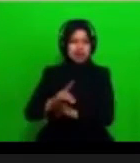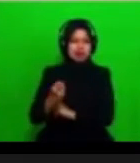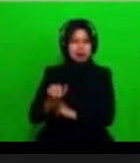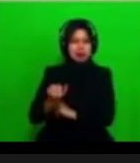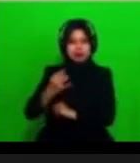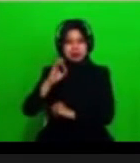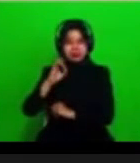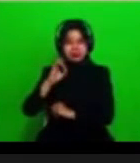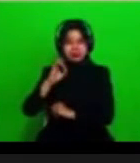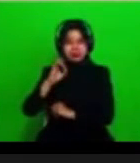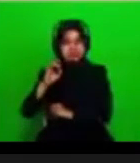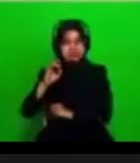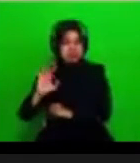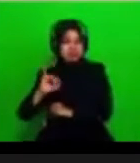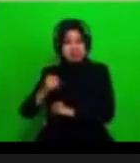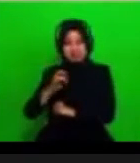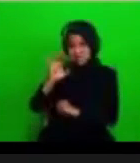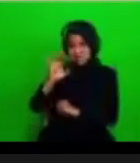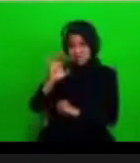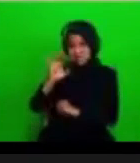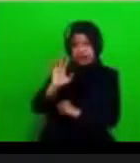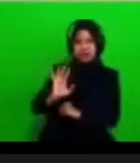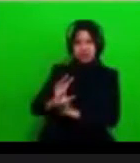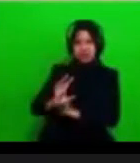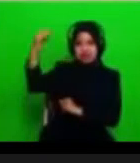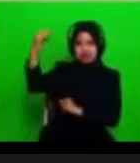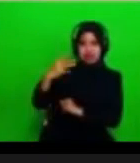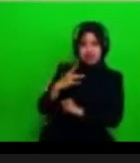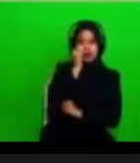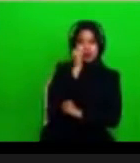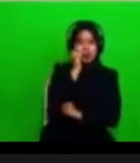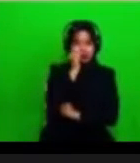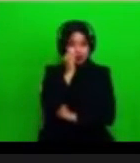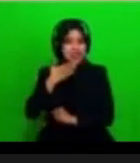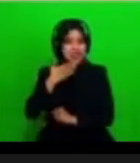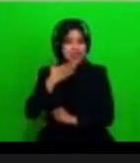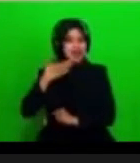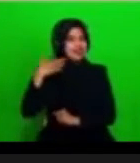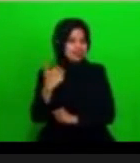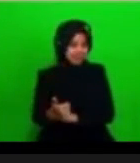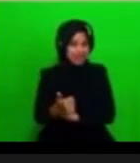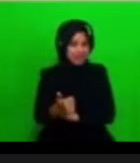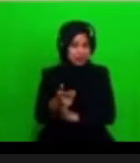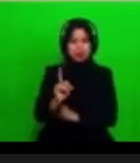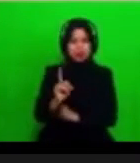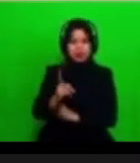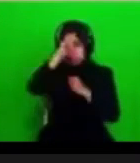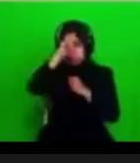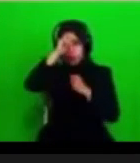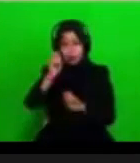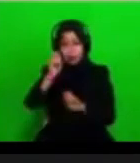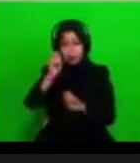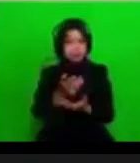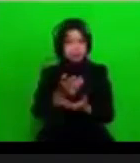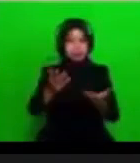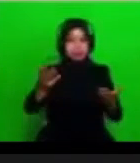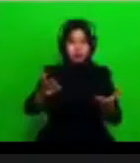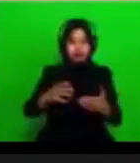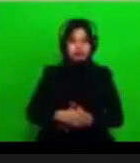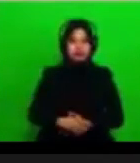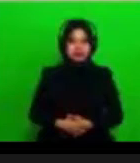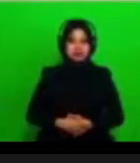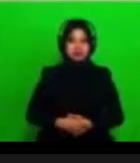akan bertemu banyak sekali ibu-ibu luar biasa. Biasa ibu hebat nih. Betul, yang semangat nih. Yang selalu menopang